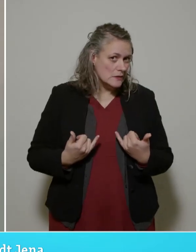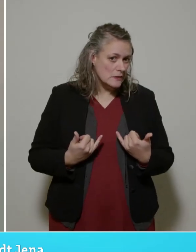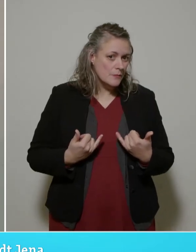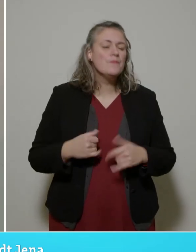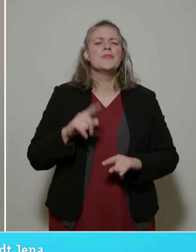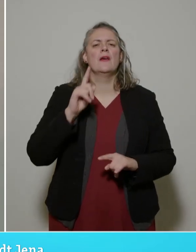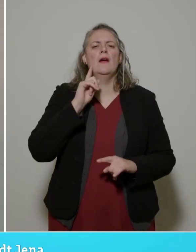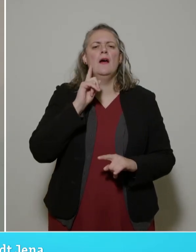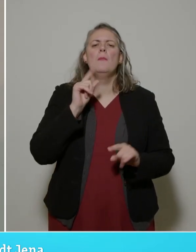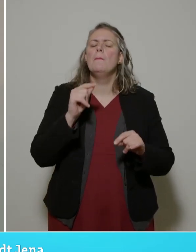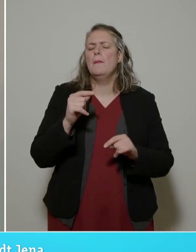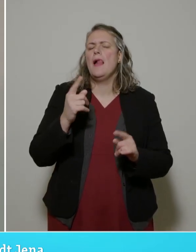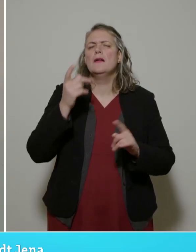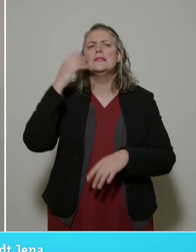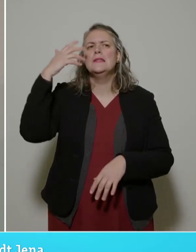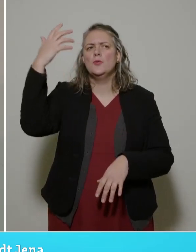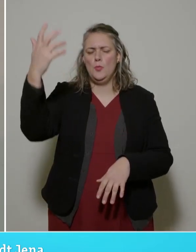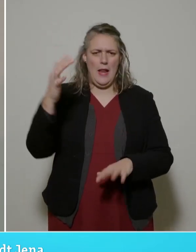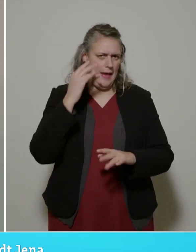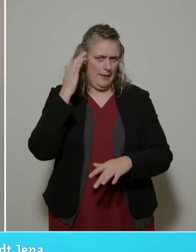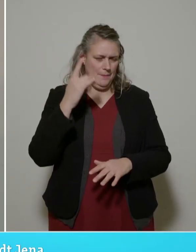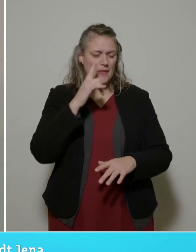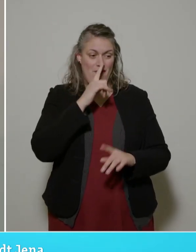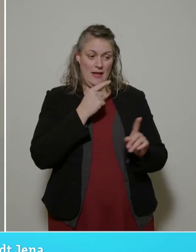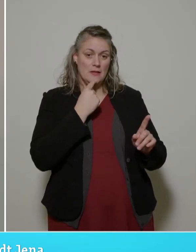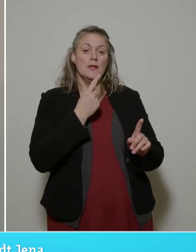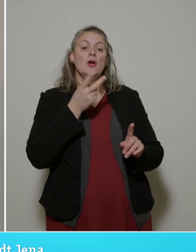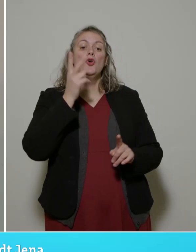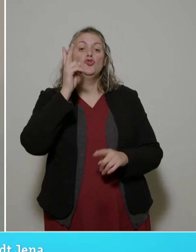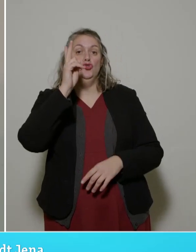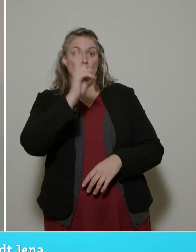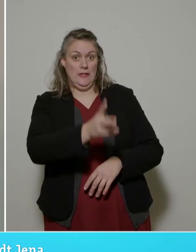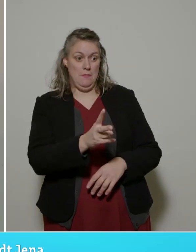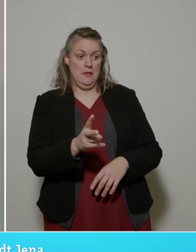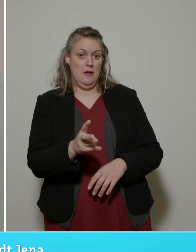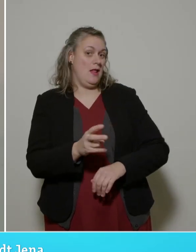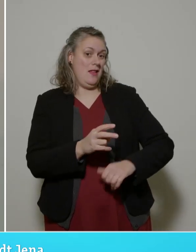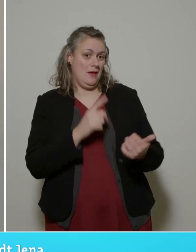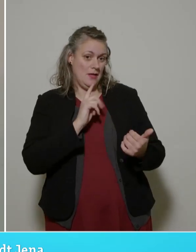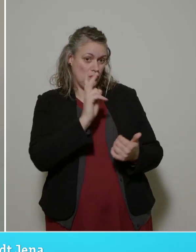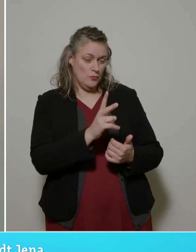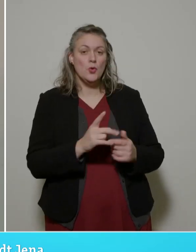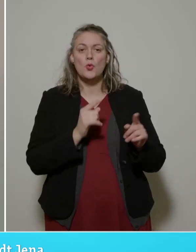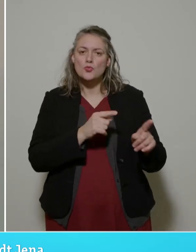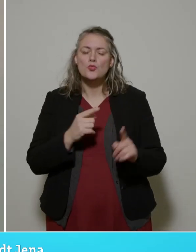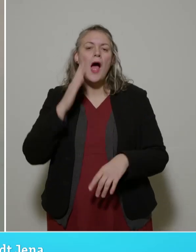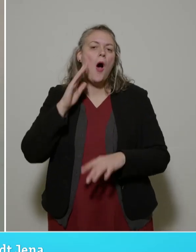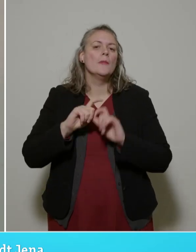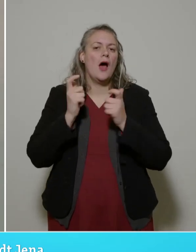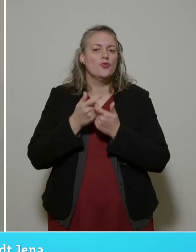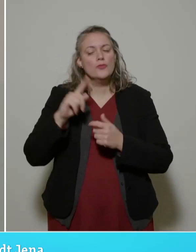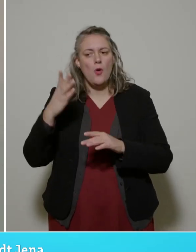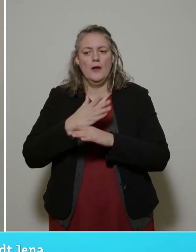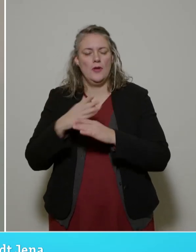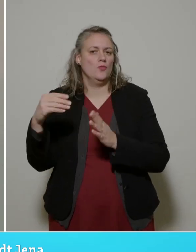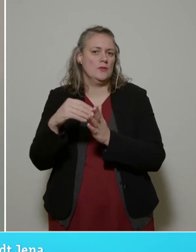Sie hätten recht und Sie würden jetzt im Hauptausschuss mitentscheiden oder